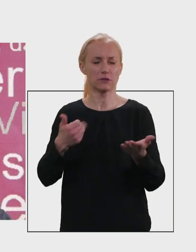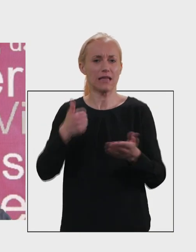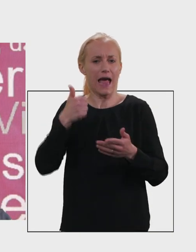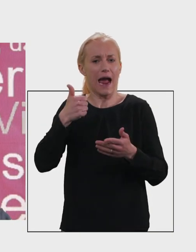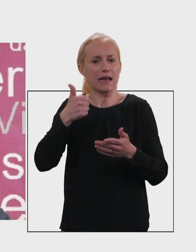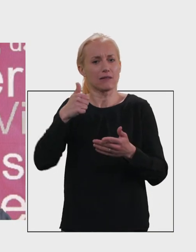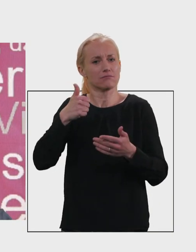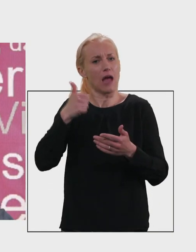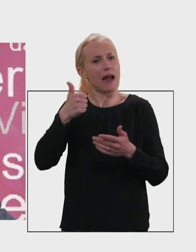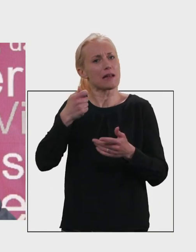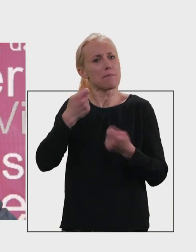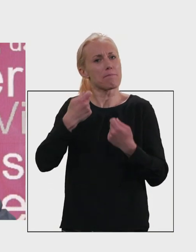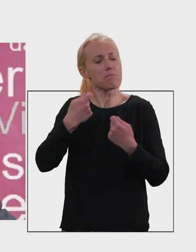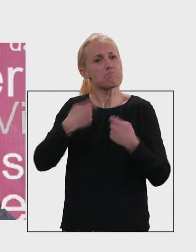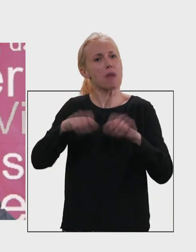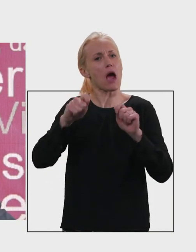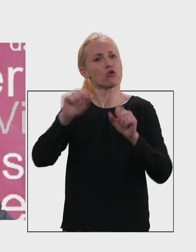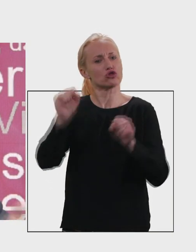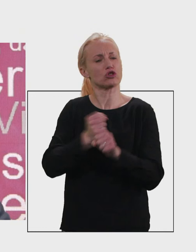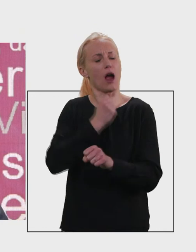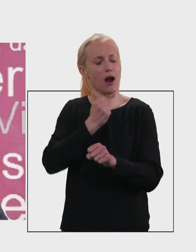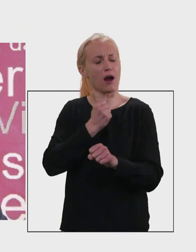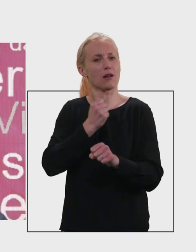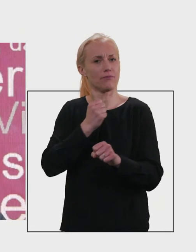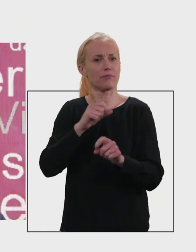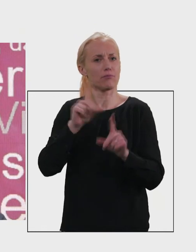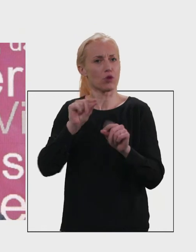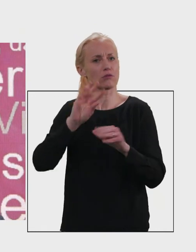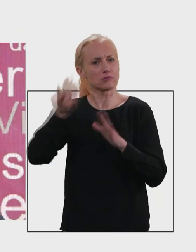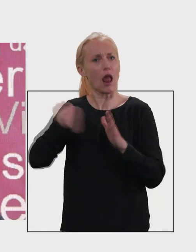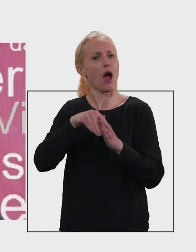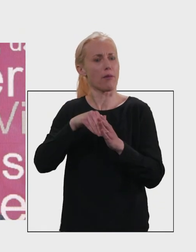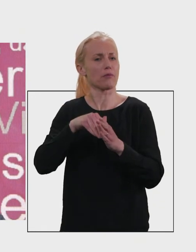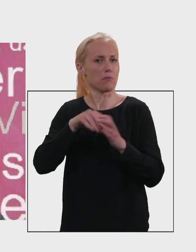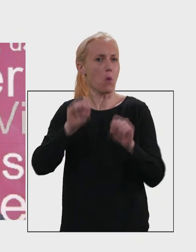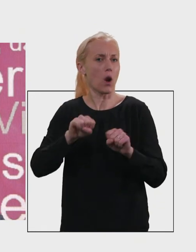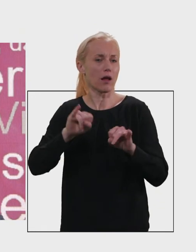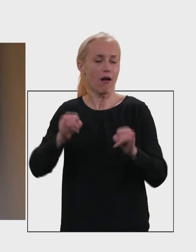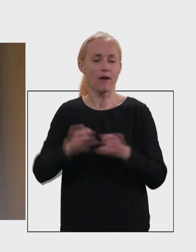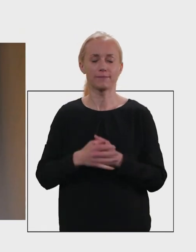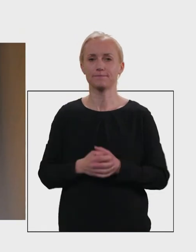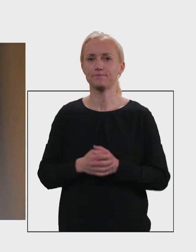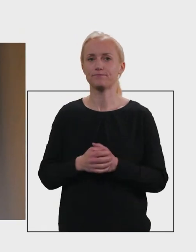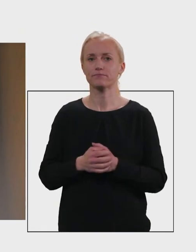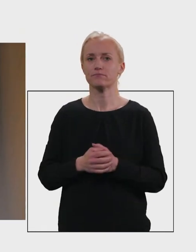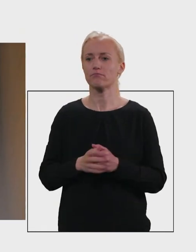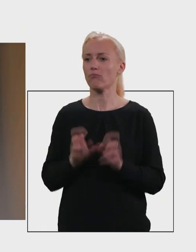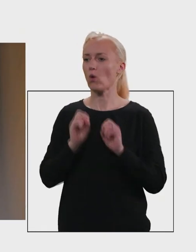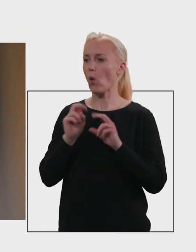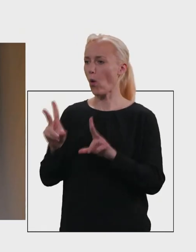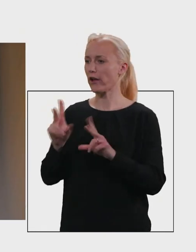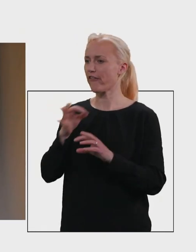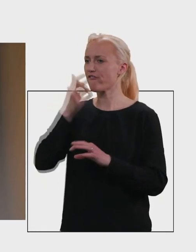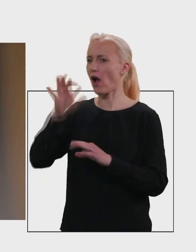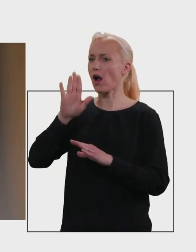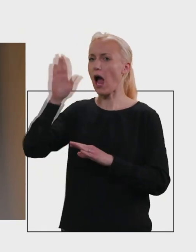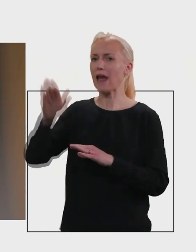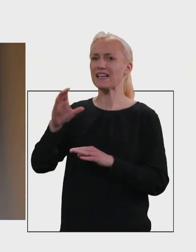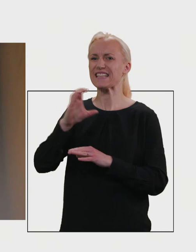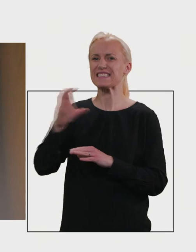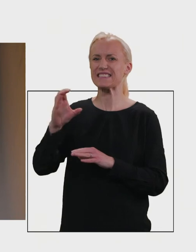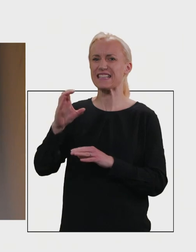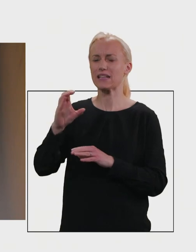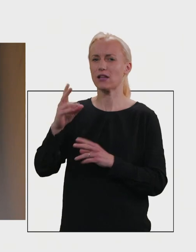Baustein, der dazu führt, dass Teilhabe stattfinden kann. Okay. Frage geht jetzt an Christine oder